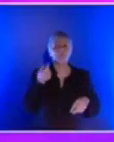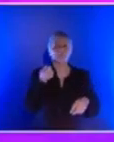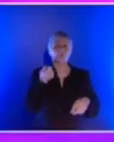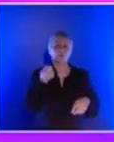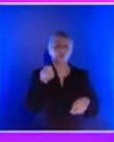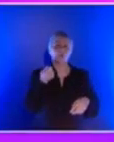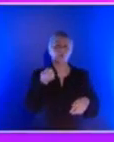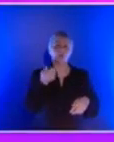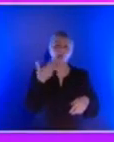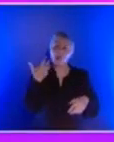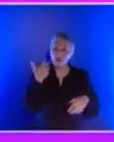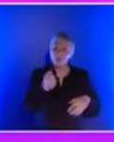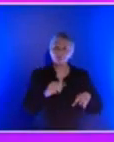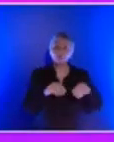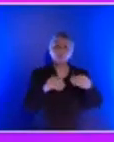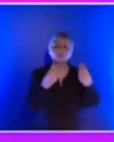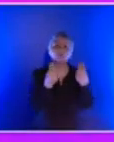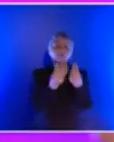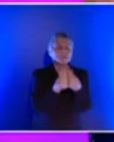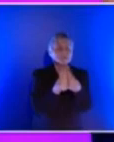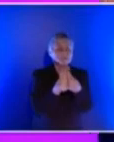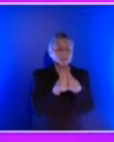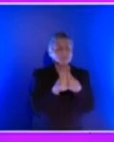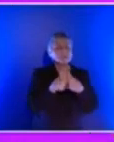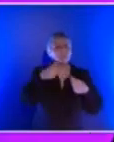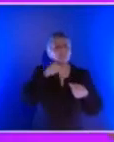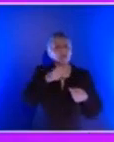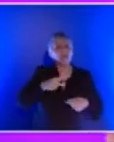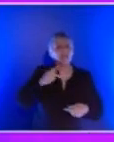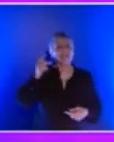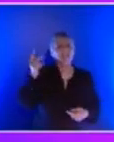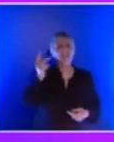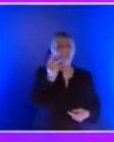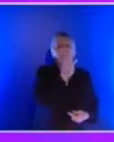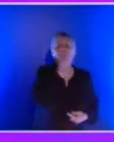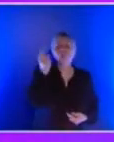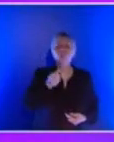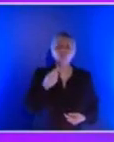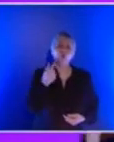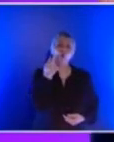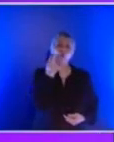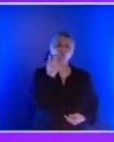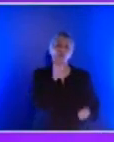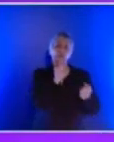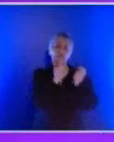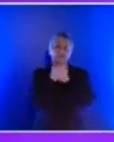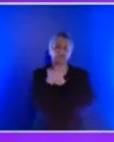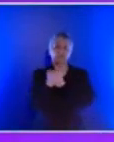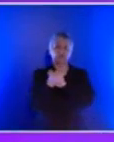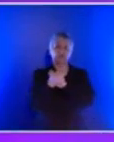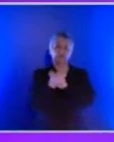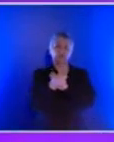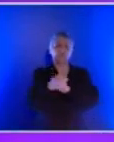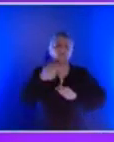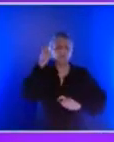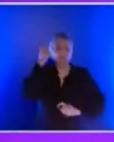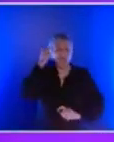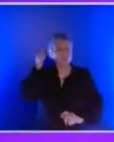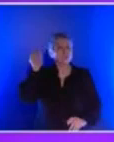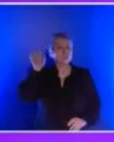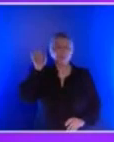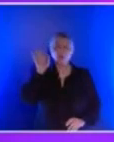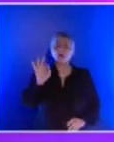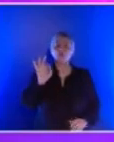συνδυασμένη με έναν μεγάλο και βαθύ κοινωνικό και οικονομικό μετασχηματισμό. Αυτή είναι η κεντρική ιδέα του